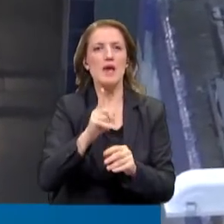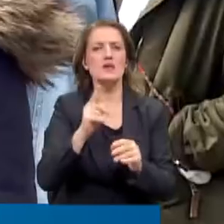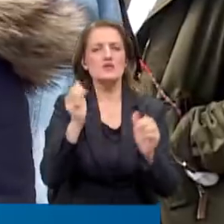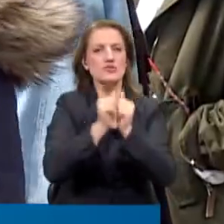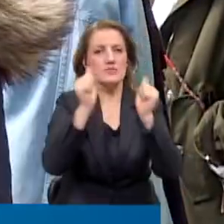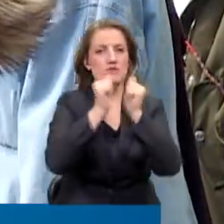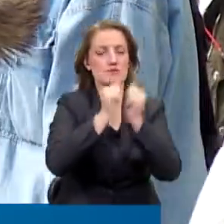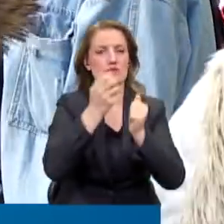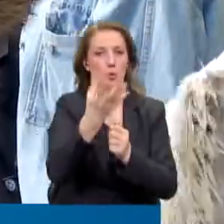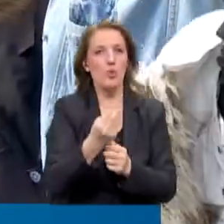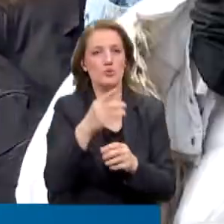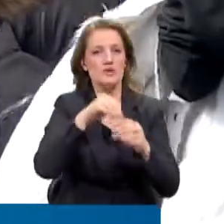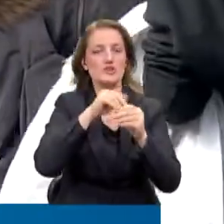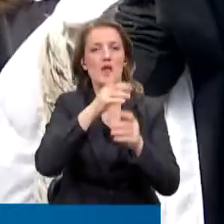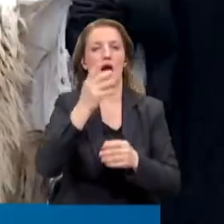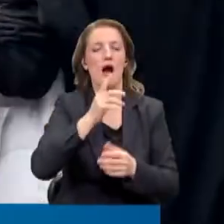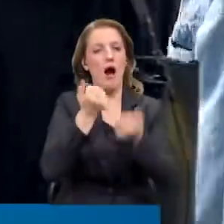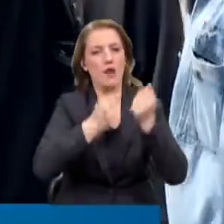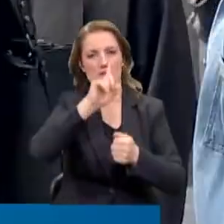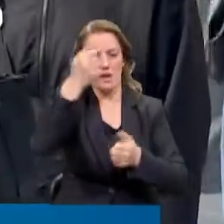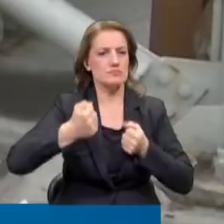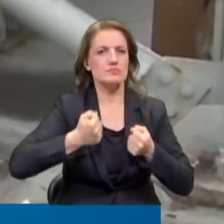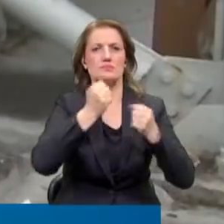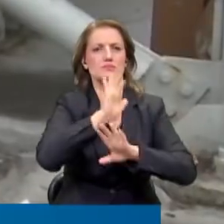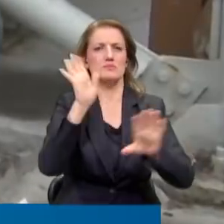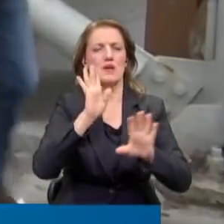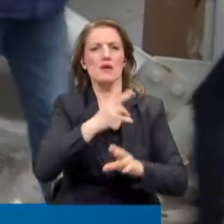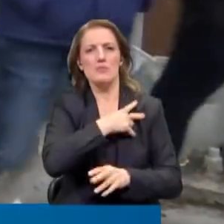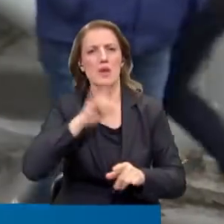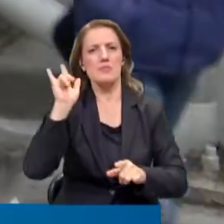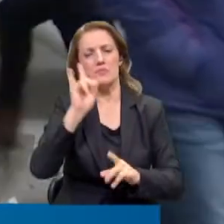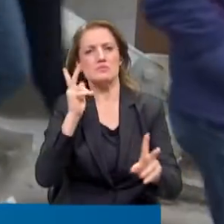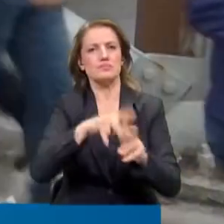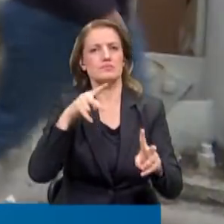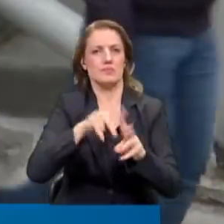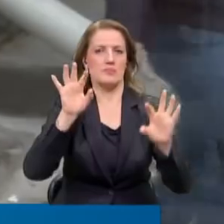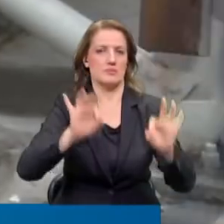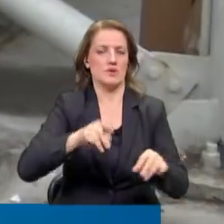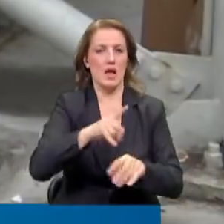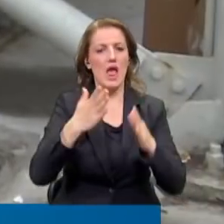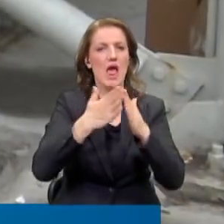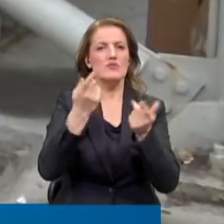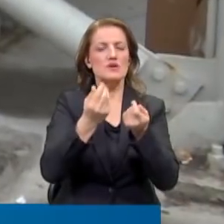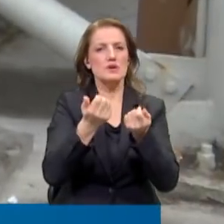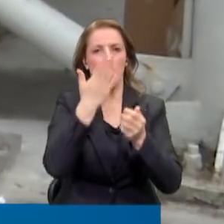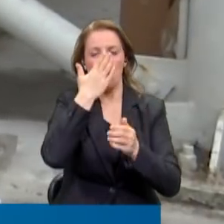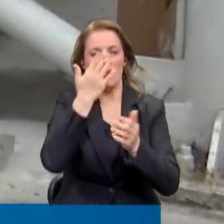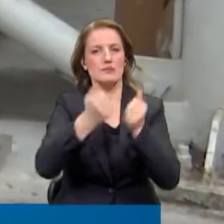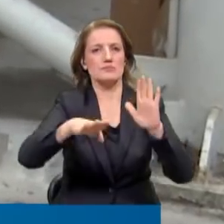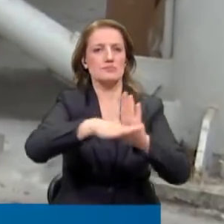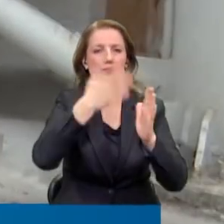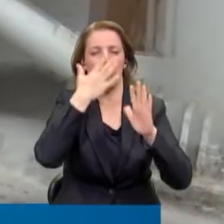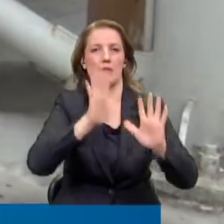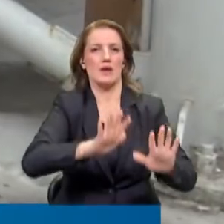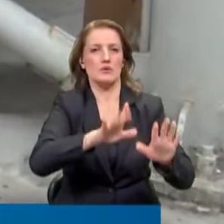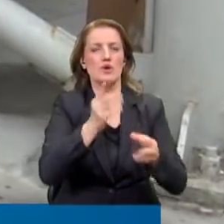işe aracıyla değil, toplu ulaşımla gidip gelmeye başladı. Tabii ki park yerinde, evin önünde bekliyor yani. Kullanamıyorum. Son zamanlarda akaryakıta çok zam